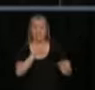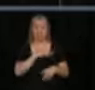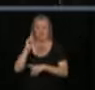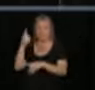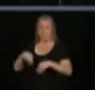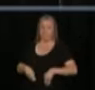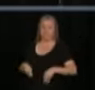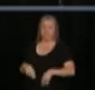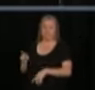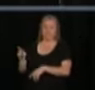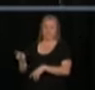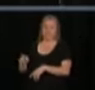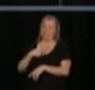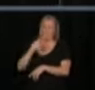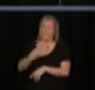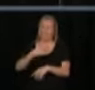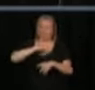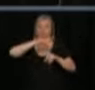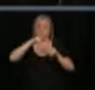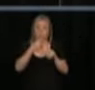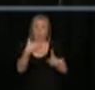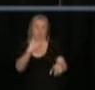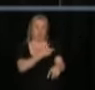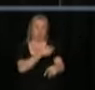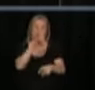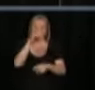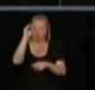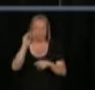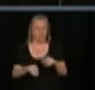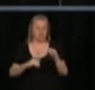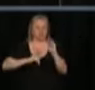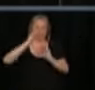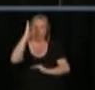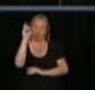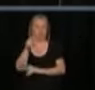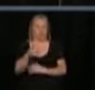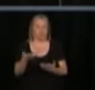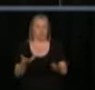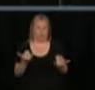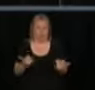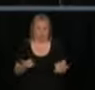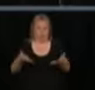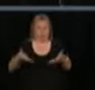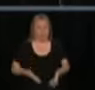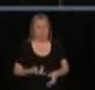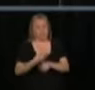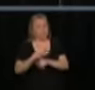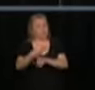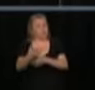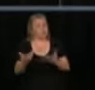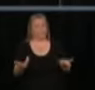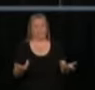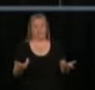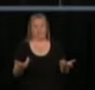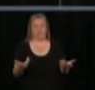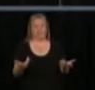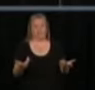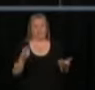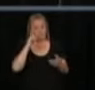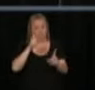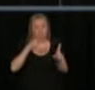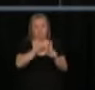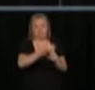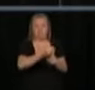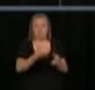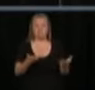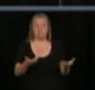et plus pour la deuxième dose. Puis pour ça, il nous reste quelques semaines, 2 semaines au maximum pour réussir ça. Puis si vous mettez ça en